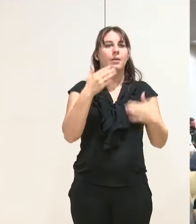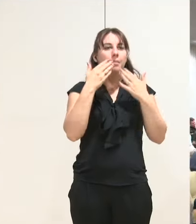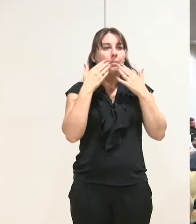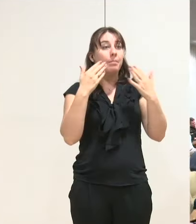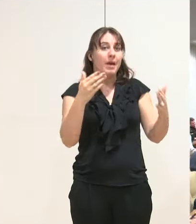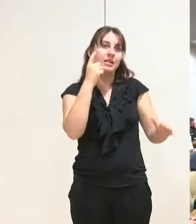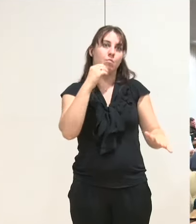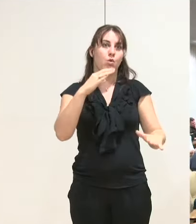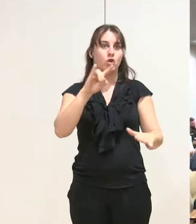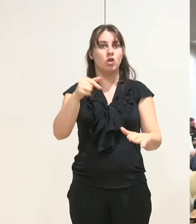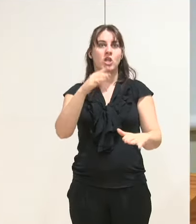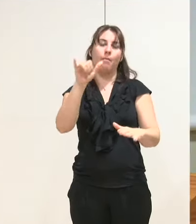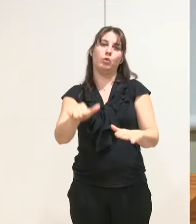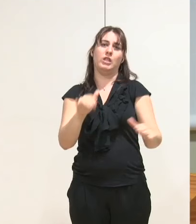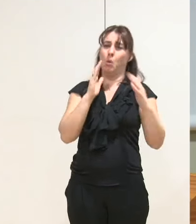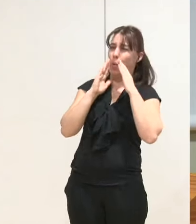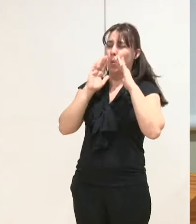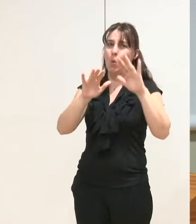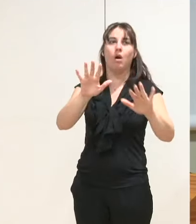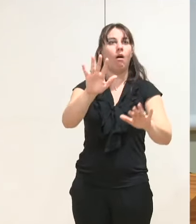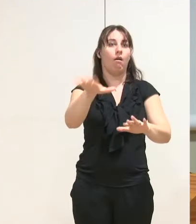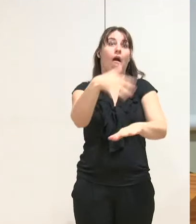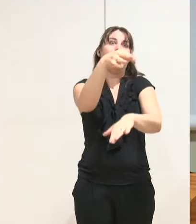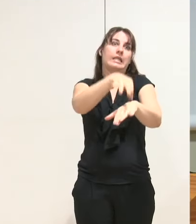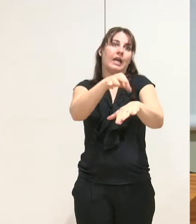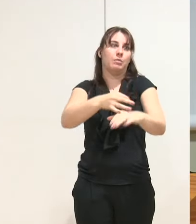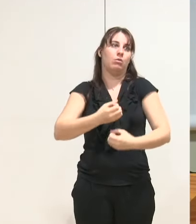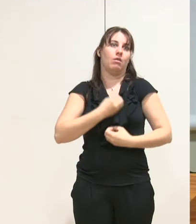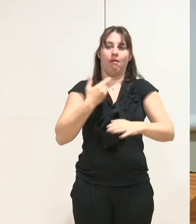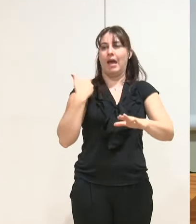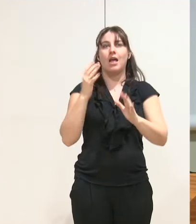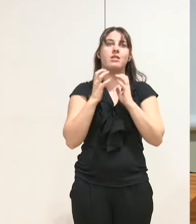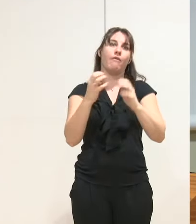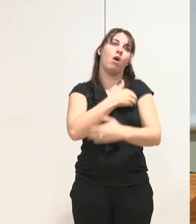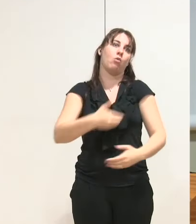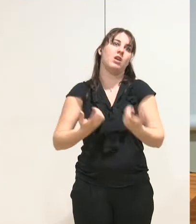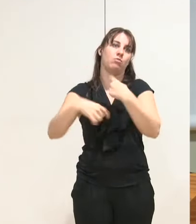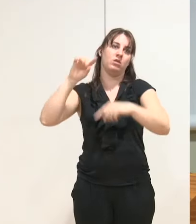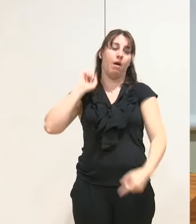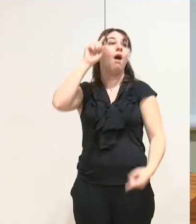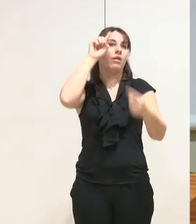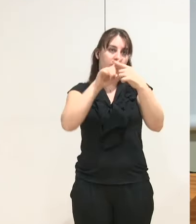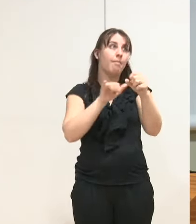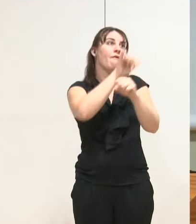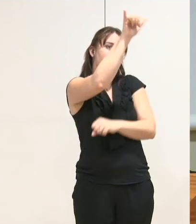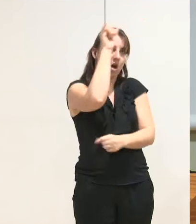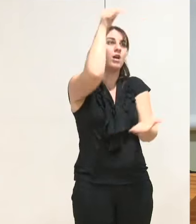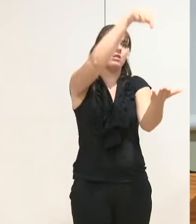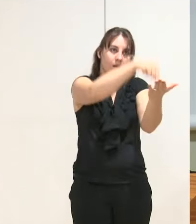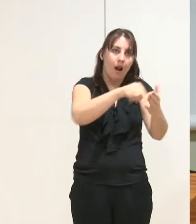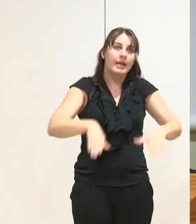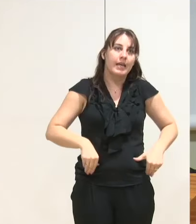crois que cette intervention portée sur le quart d'heure que vous nous avez fait passer lors du dernier conseil sur ce voyage au Canada